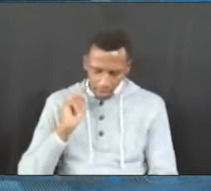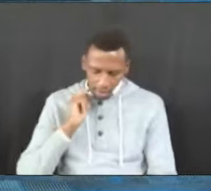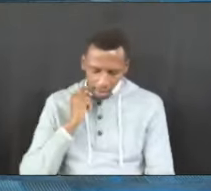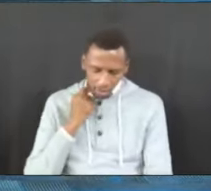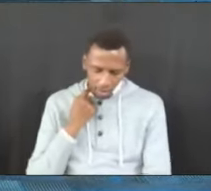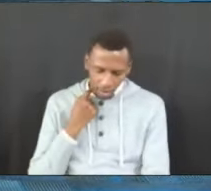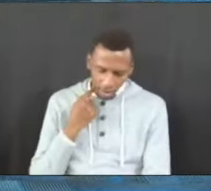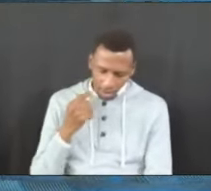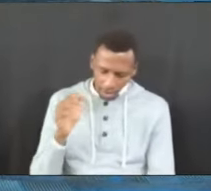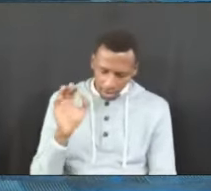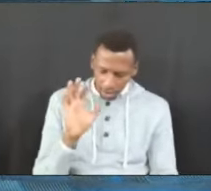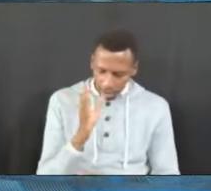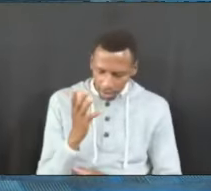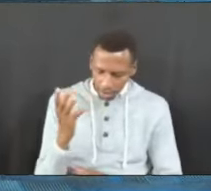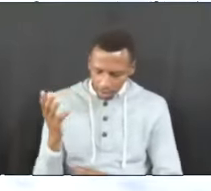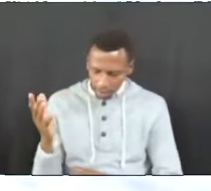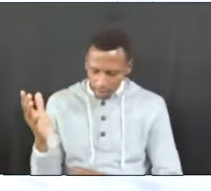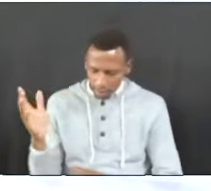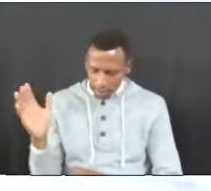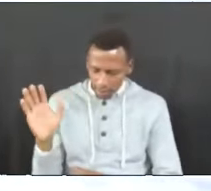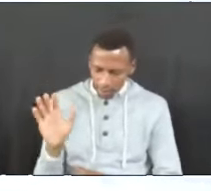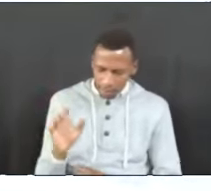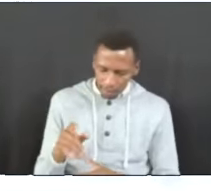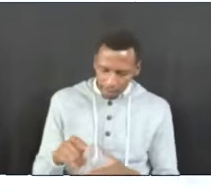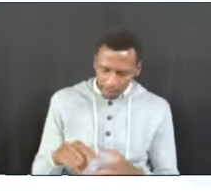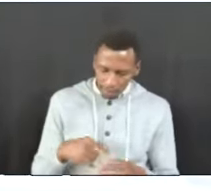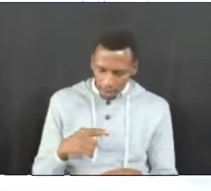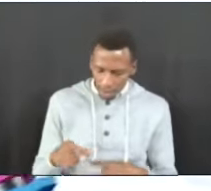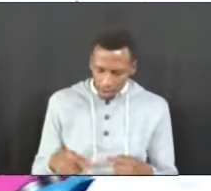banavi sikia